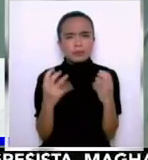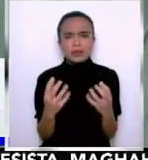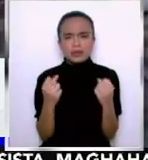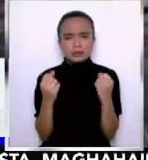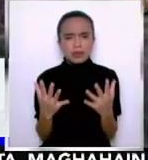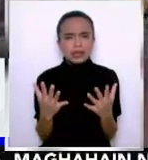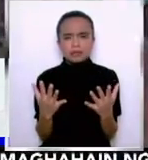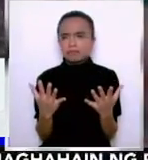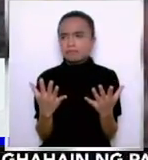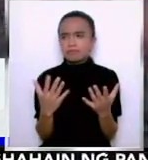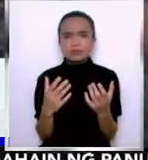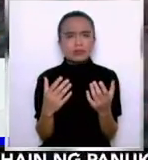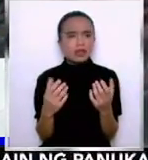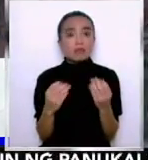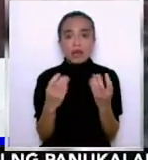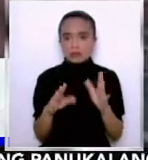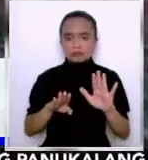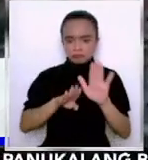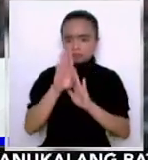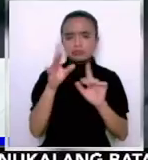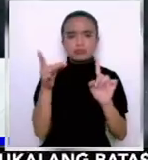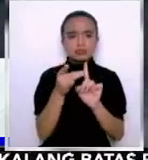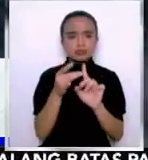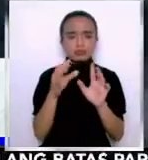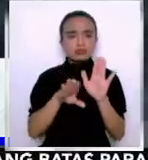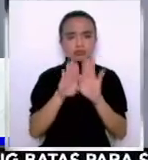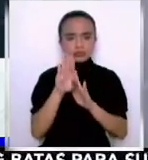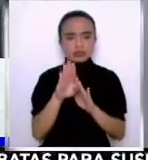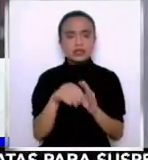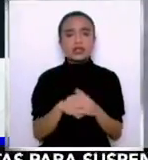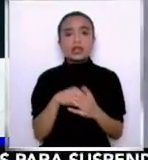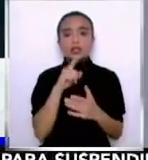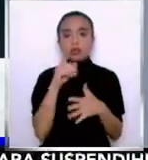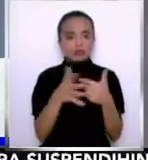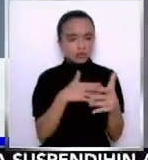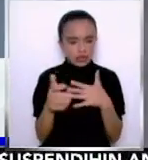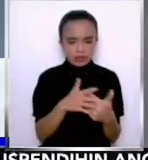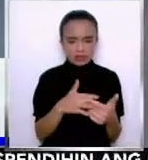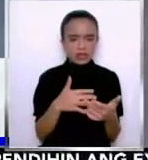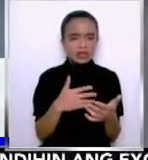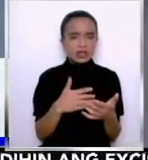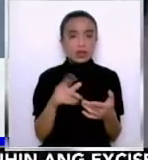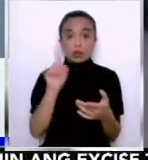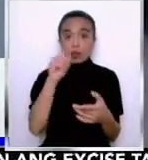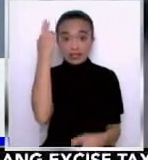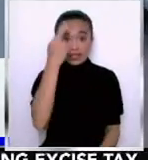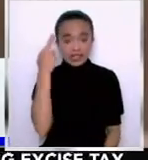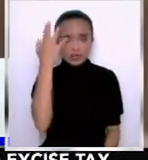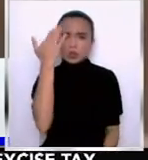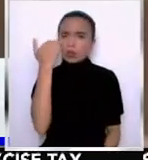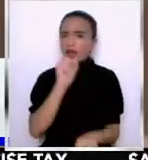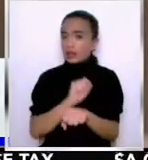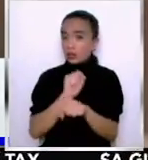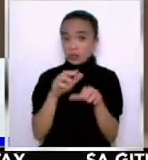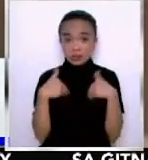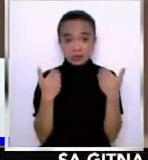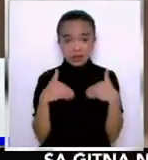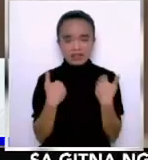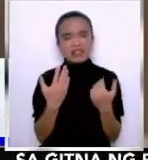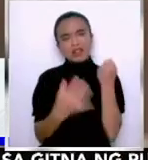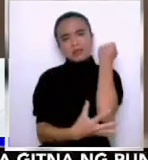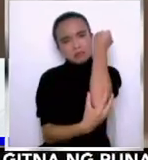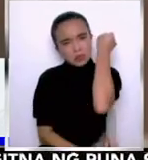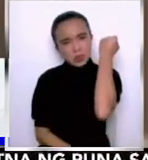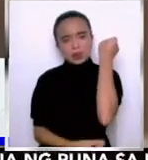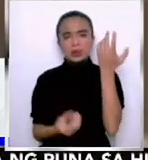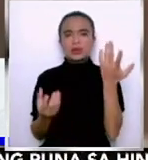pagtaas. Kahirapan na pinatindi pa ng pandemya ang dahilan ng child labor sa bansa. Kawala naman ang